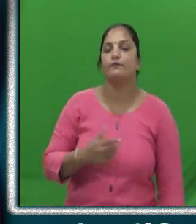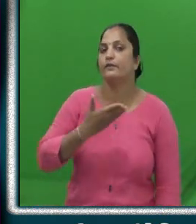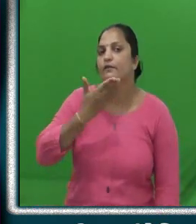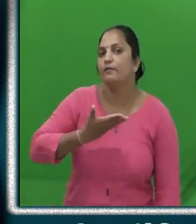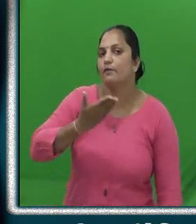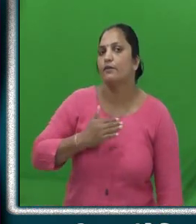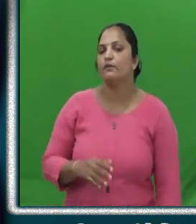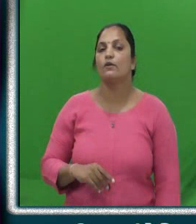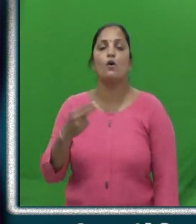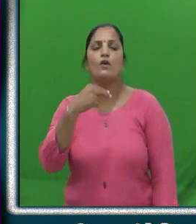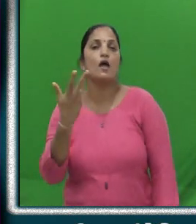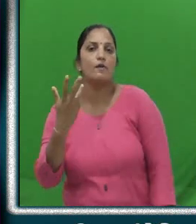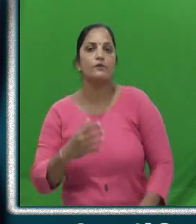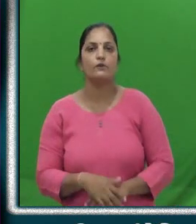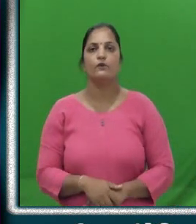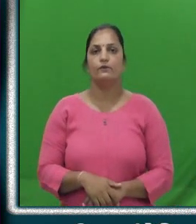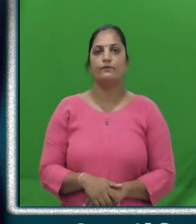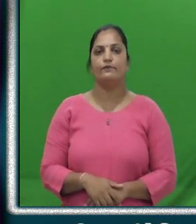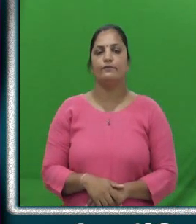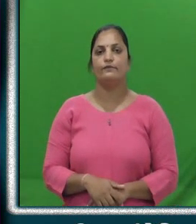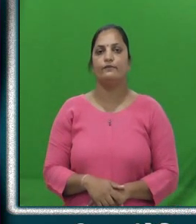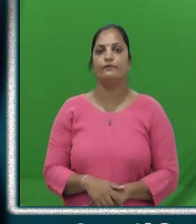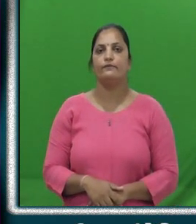આજે ફંક્શન ચલાવ્યું એનું નામ શું હતું